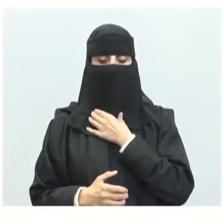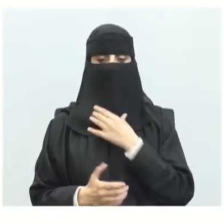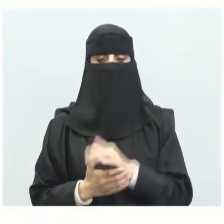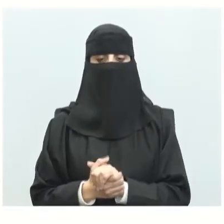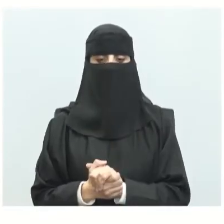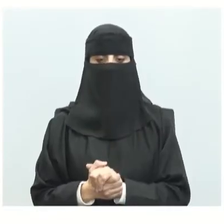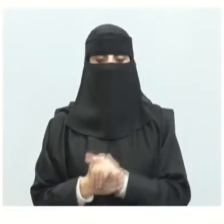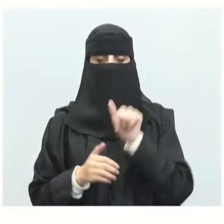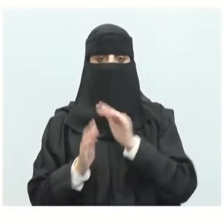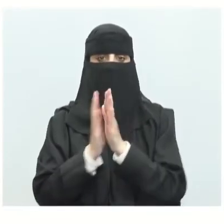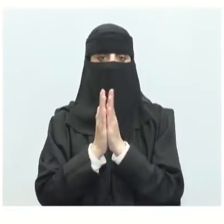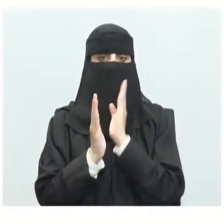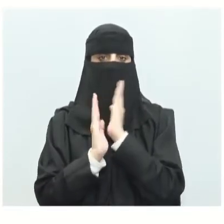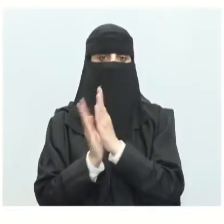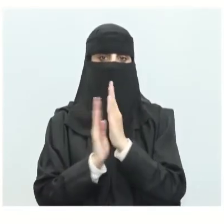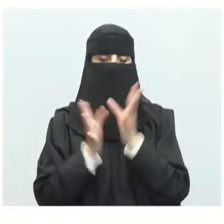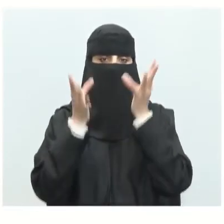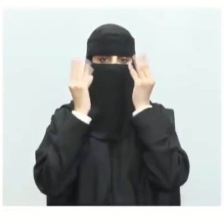اغني ملف تعلمي